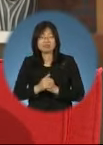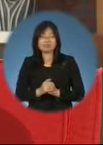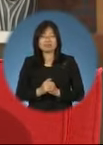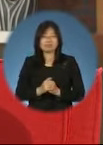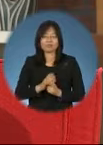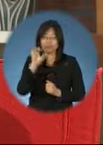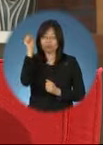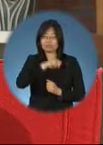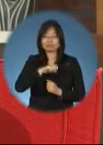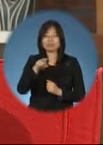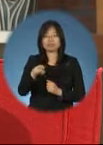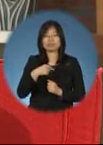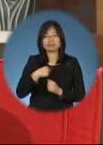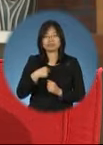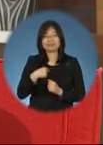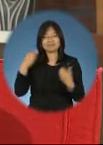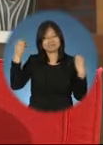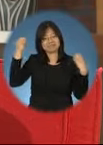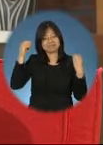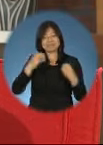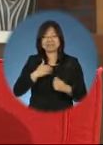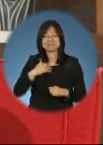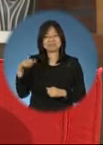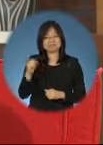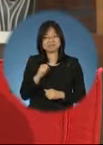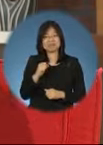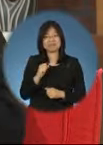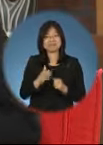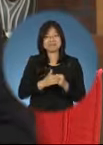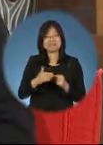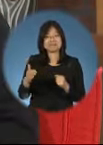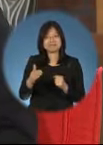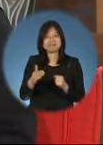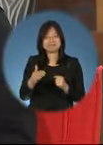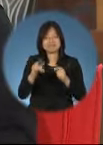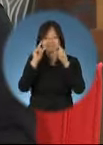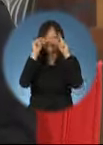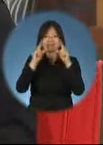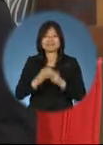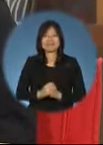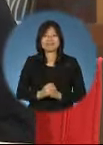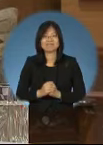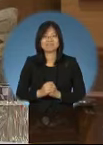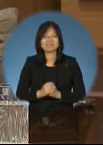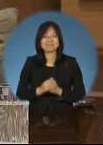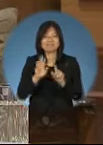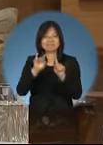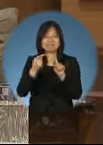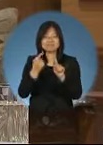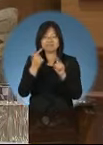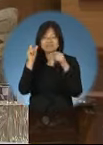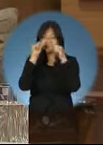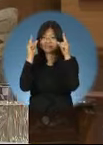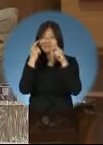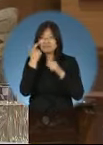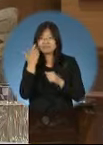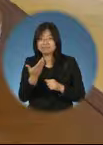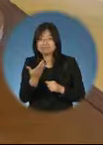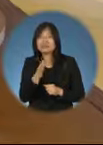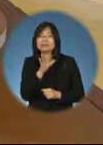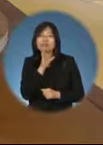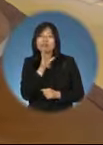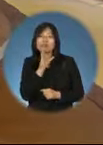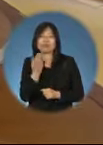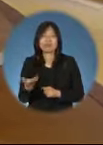아, 이것이 내 거인 것 같다. 어. 그게 이제 온 거죠. 딱 한 번에 왔어요? 네.